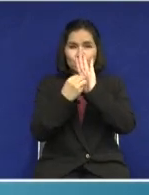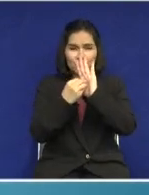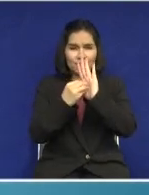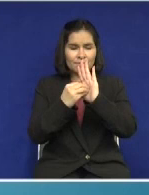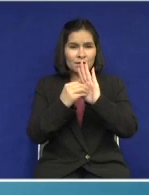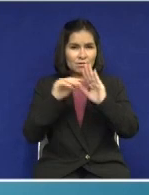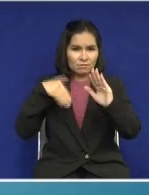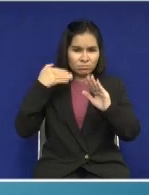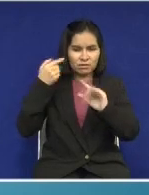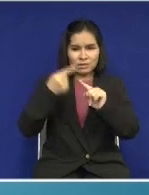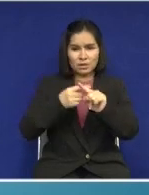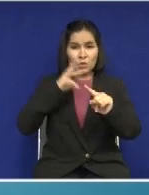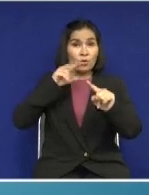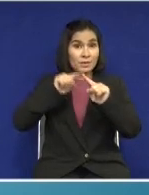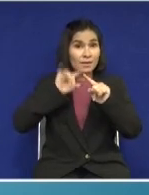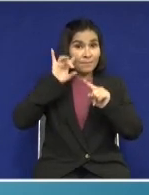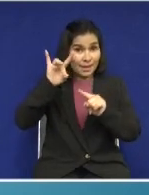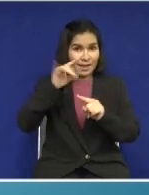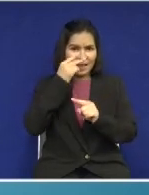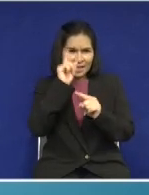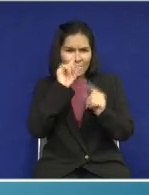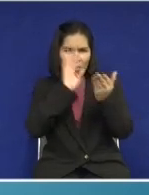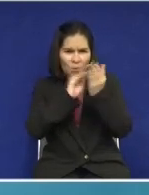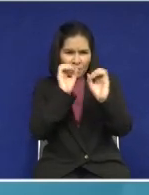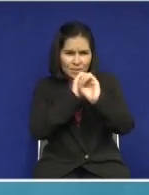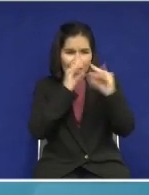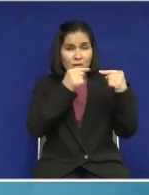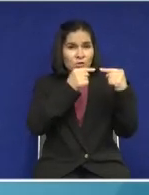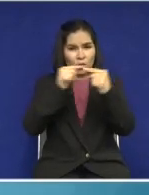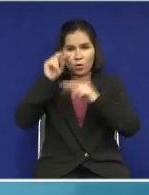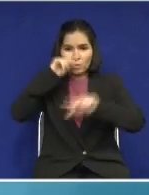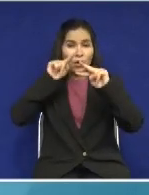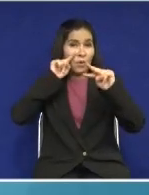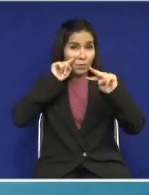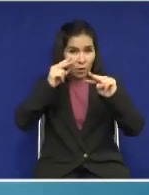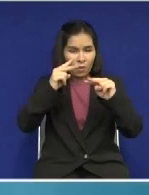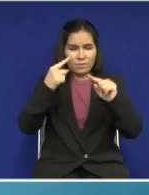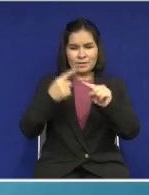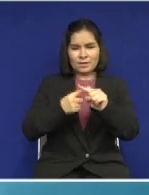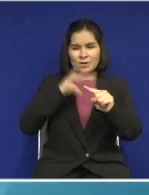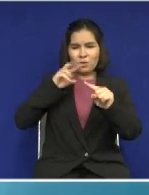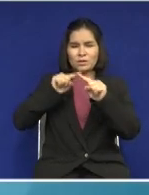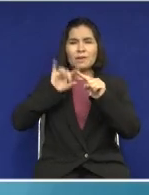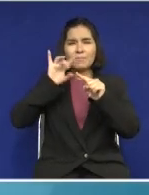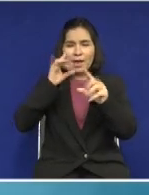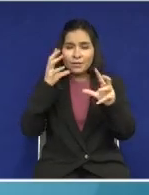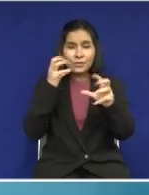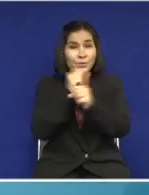ที่8ค่ะหลังจากที่เราพบว่าผลบวกไม่ชัดเจนแล้วก็มีการส่งตรวจซ้ำนะคะในวันที่8ผลตรวจว่าพบเชื้อค่ะ